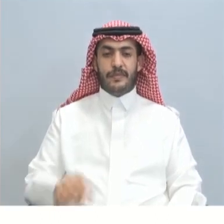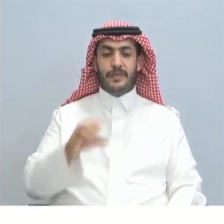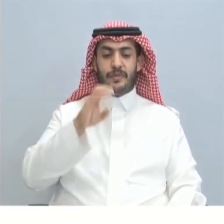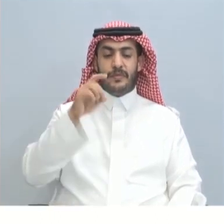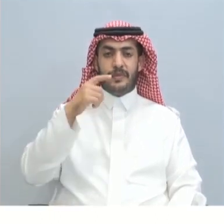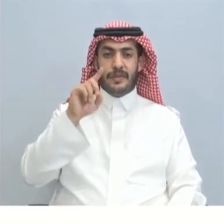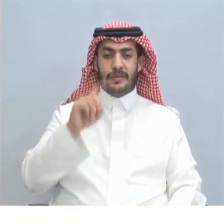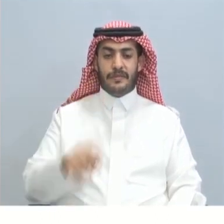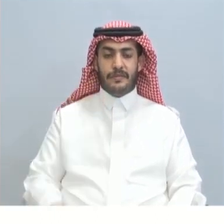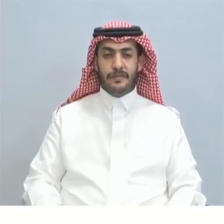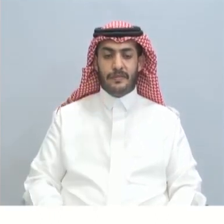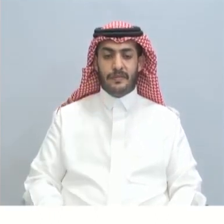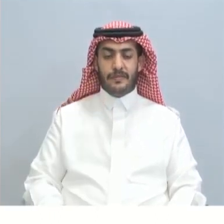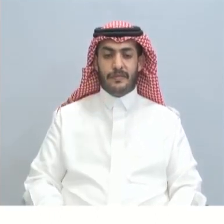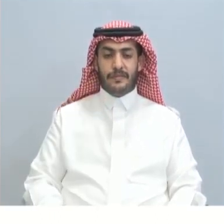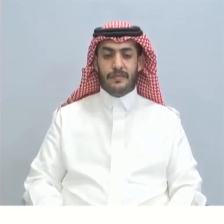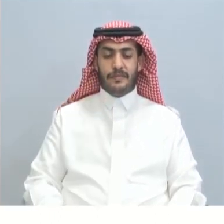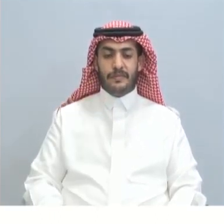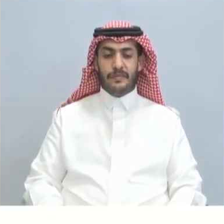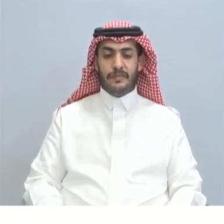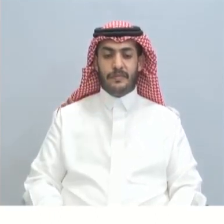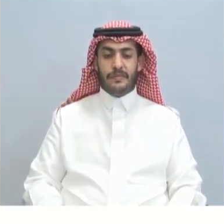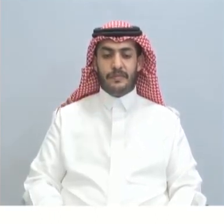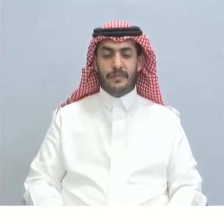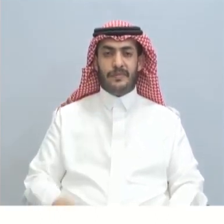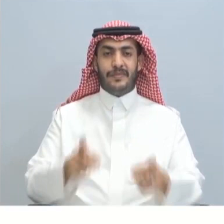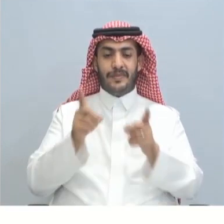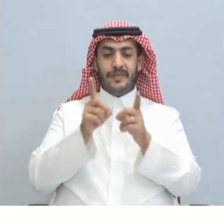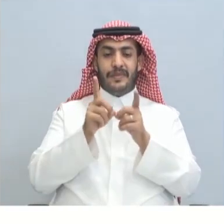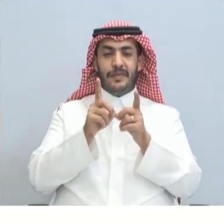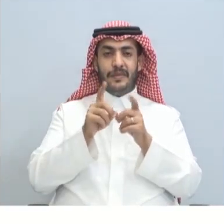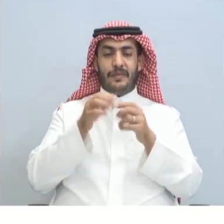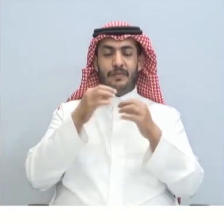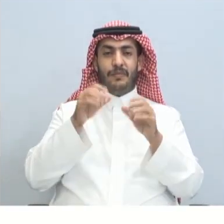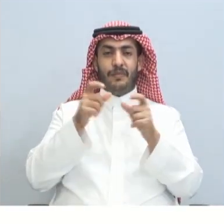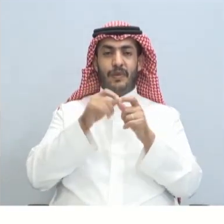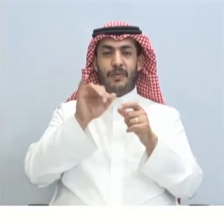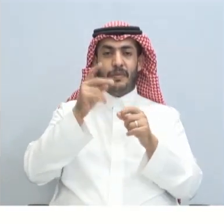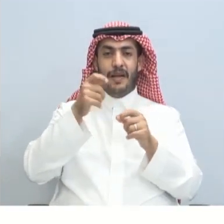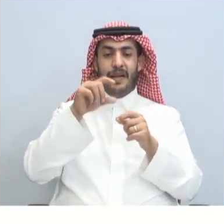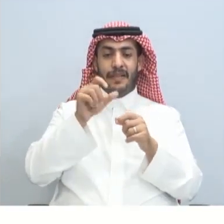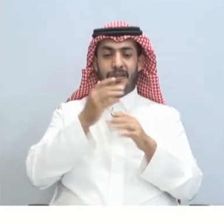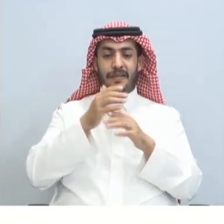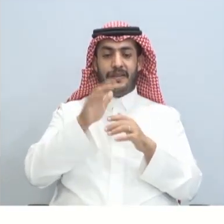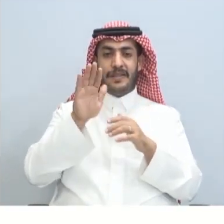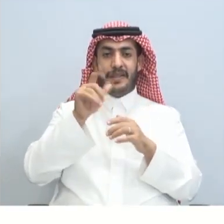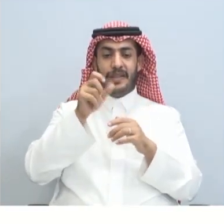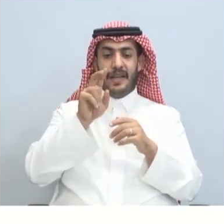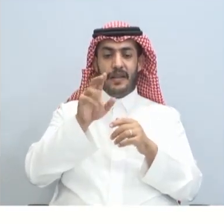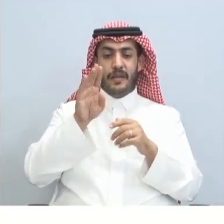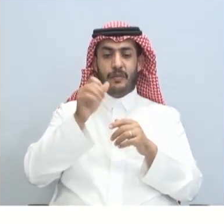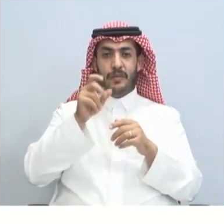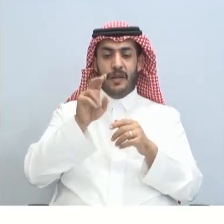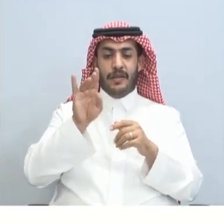الجواب صح هذه العباره صحيحه الخلاصه في مجموعات المعادن تعرفنا على السليكات